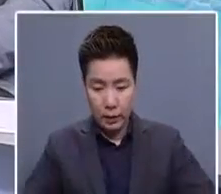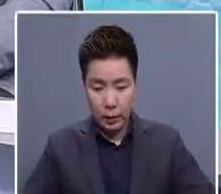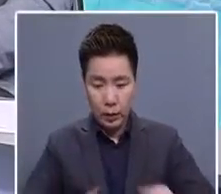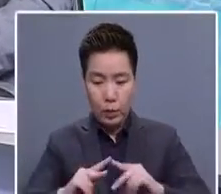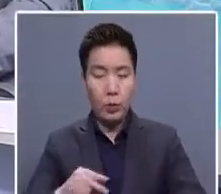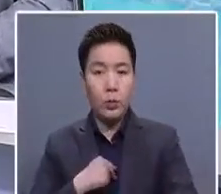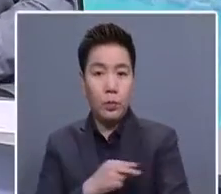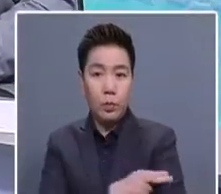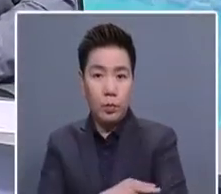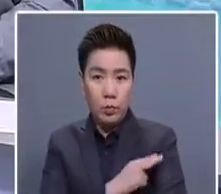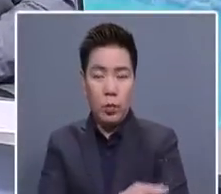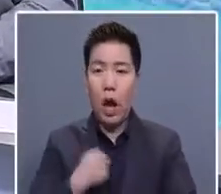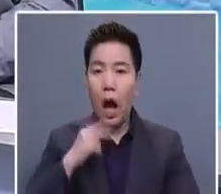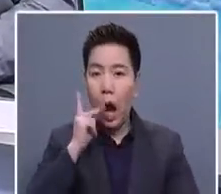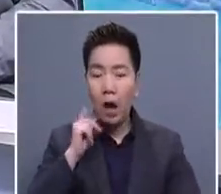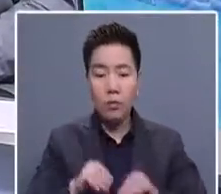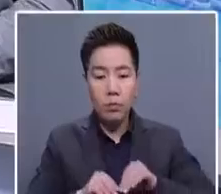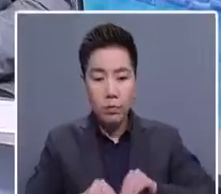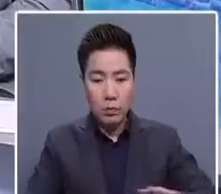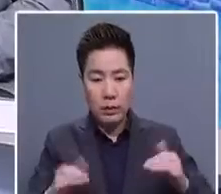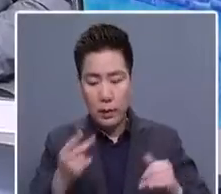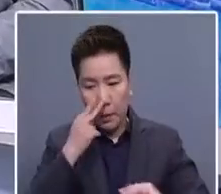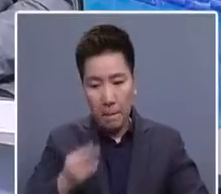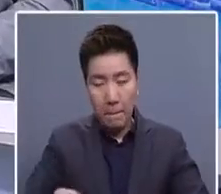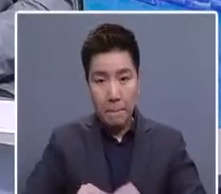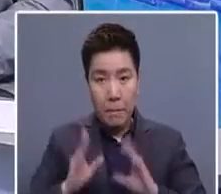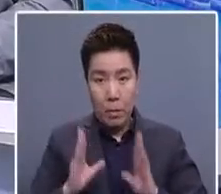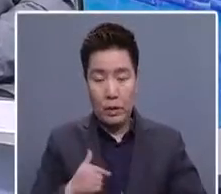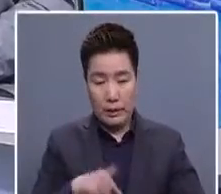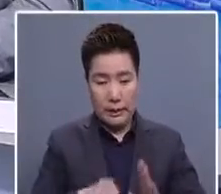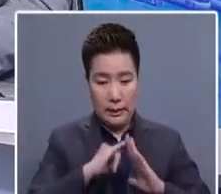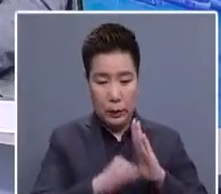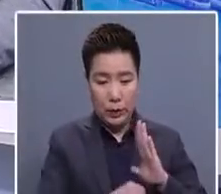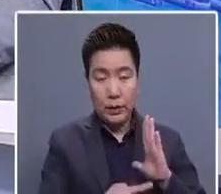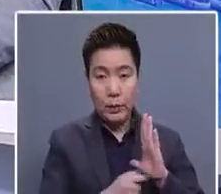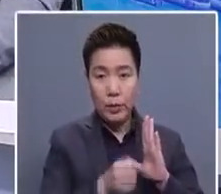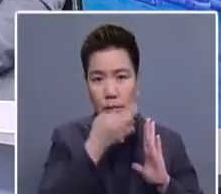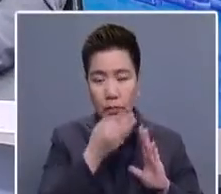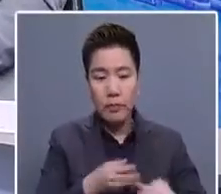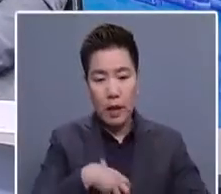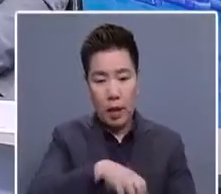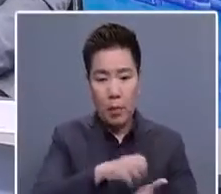ธารณสุขจะมีการแถลงข่าวเนี่ยจะมีเพิ่มเติมจากที่ทางจังหวัดสมุทรสาครร